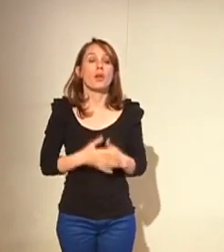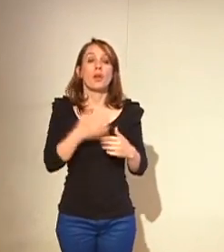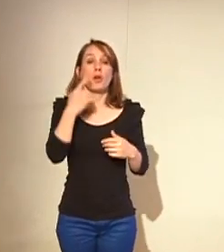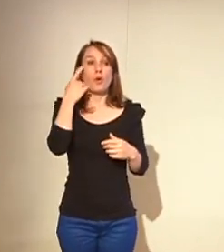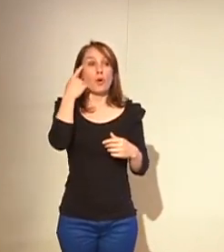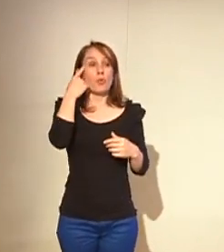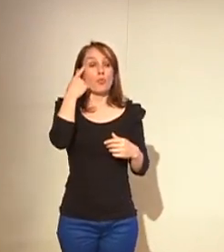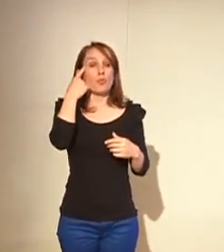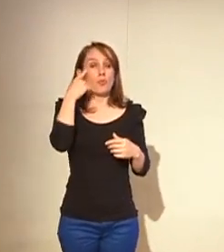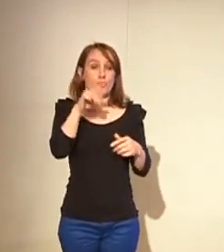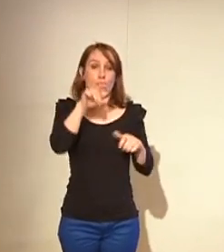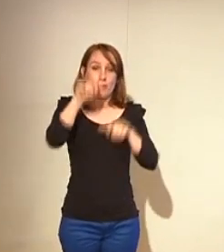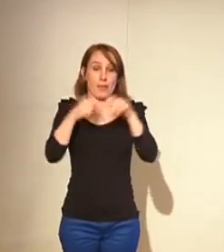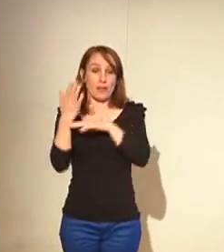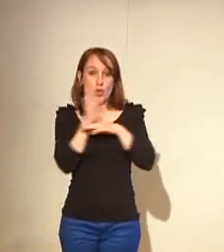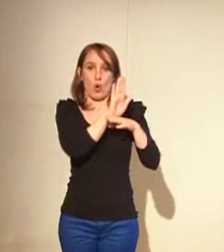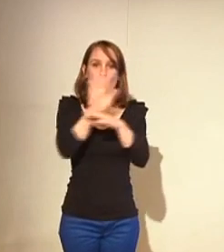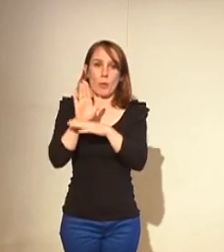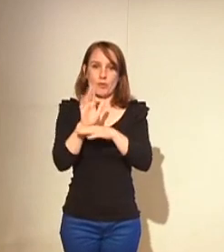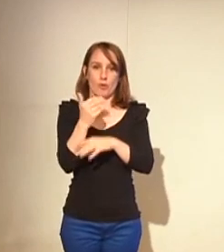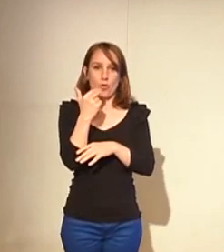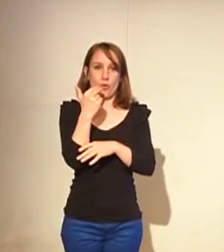représent les représentants des